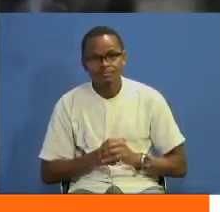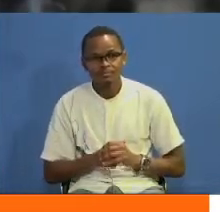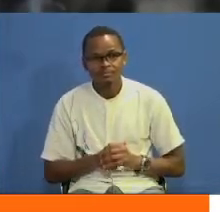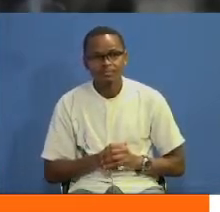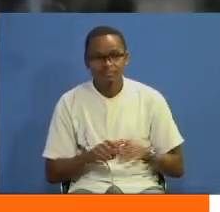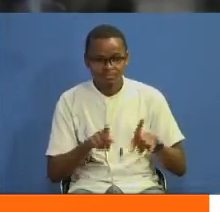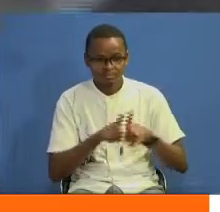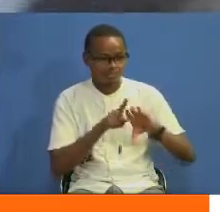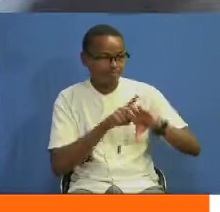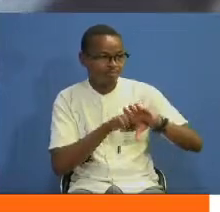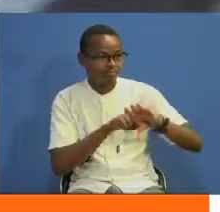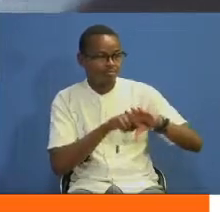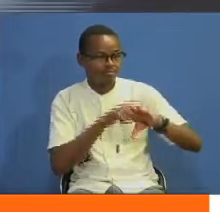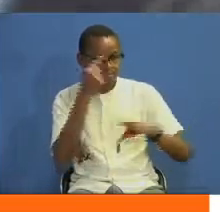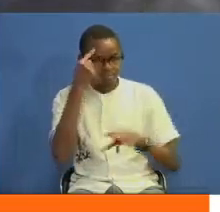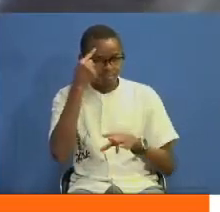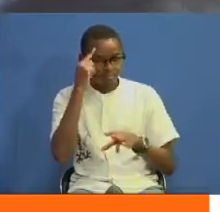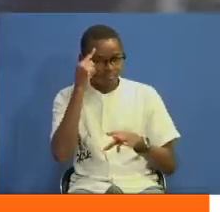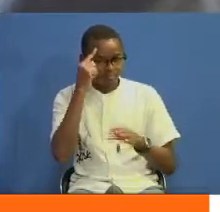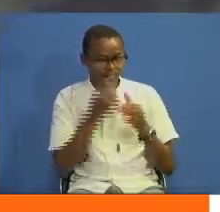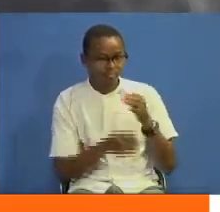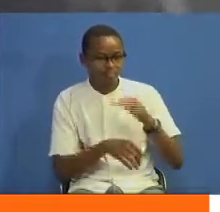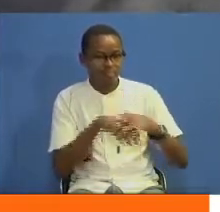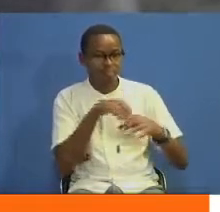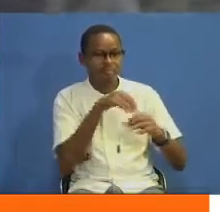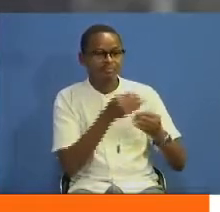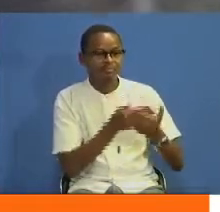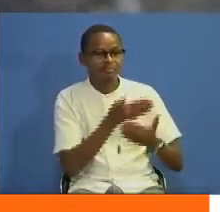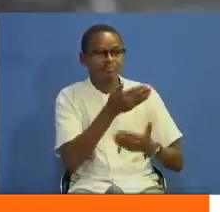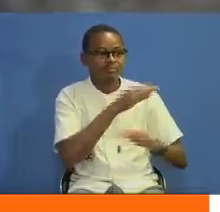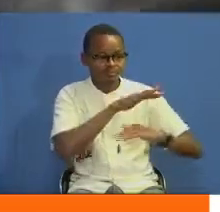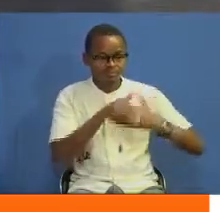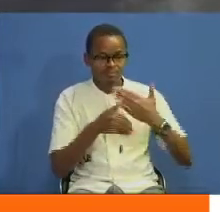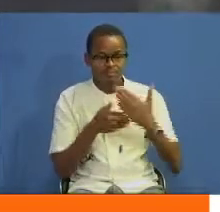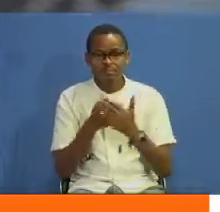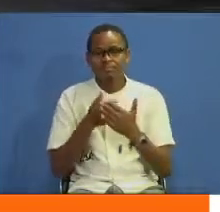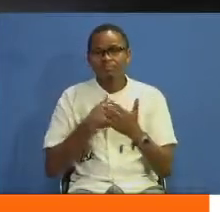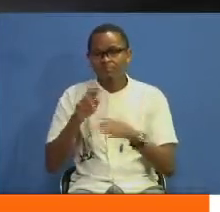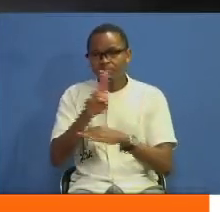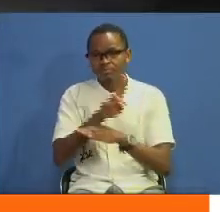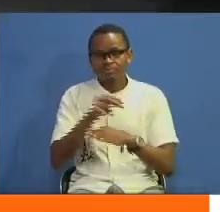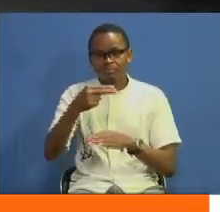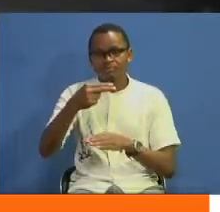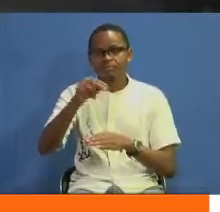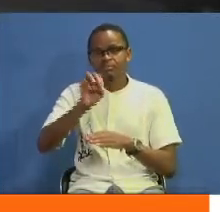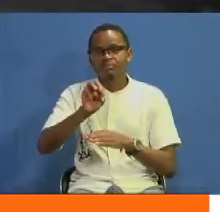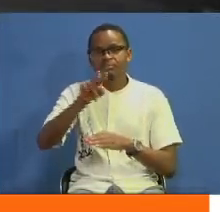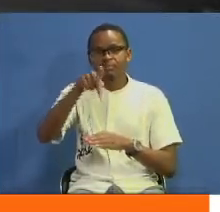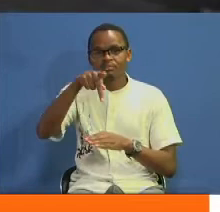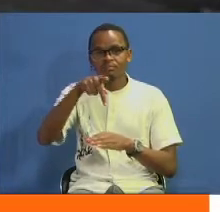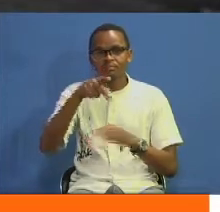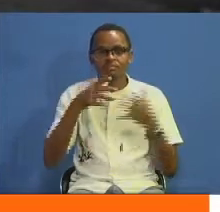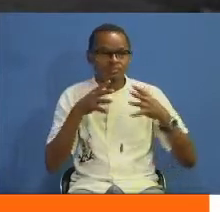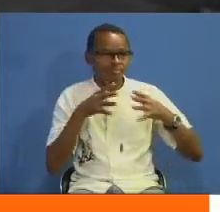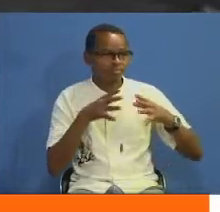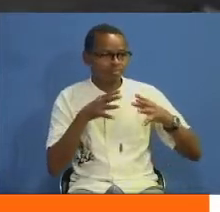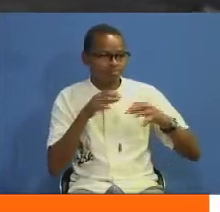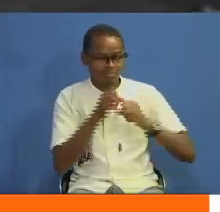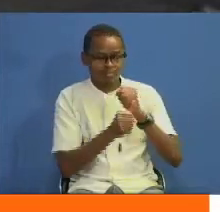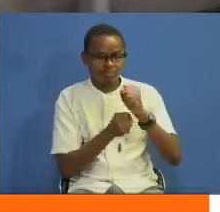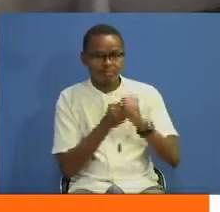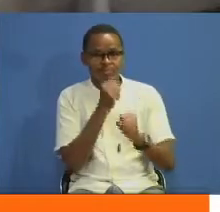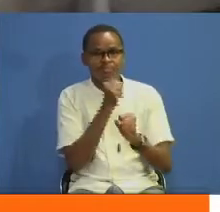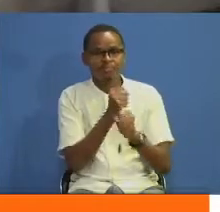Wakati Kirk anafikiria kuuza nje mazao yake, Walter Rupert ametumia hemp iliyozalishwa na wakulima mwaka huu